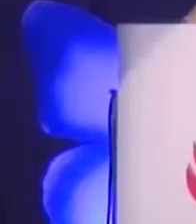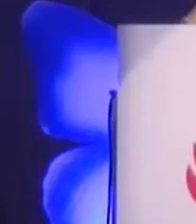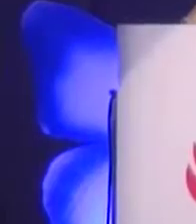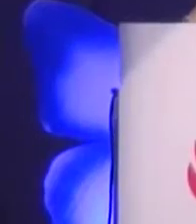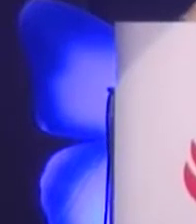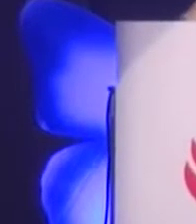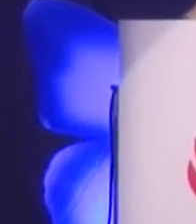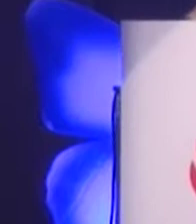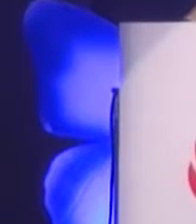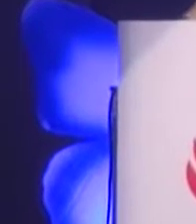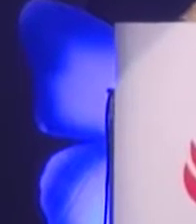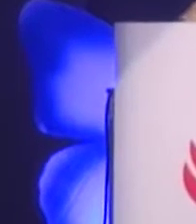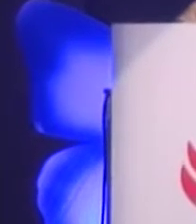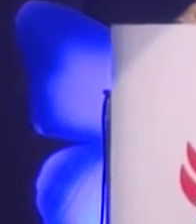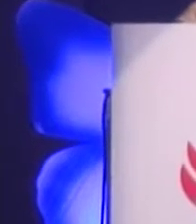आग्रह गरिन्।